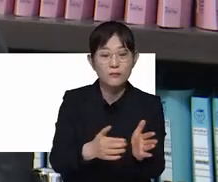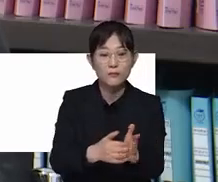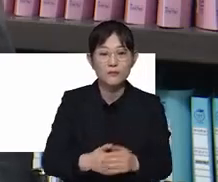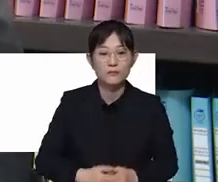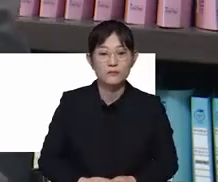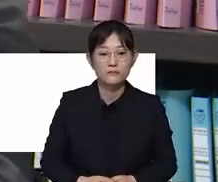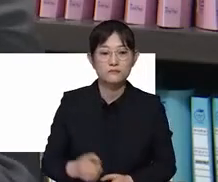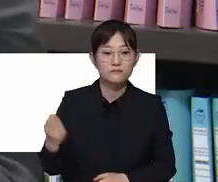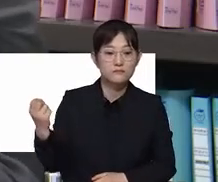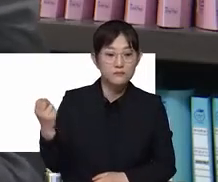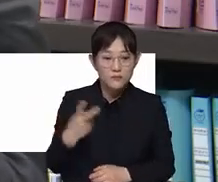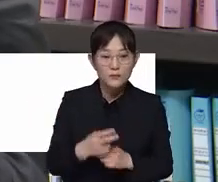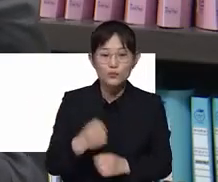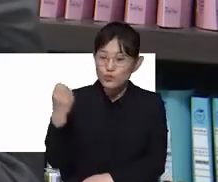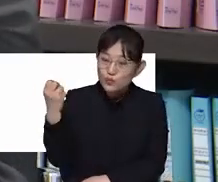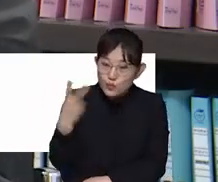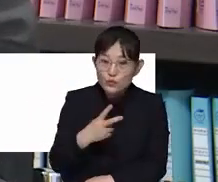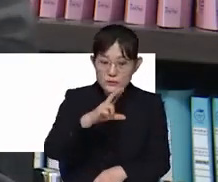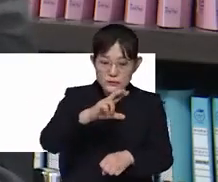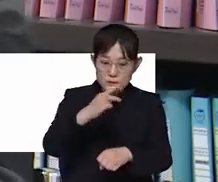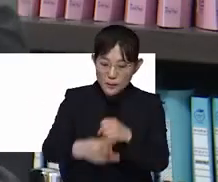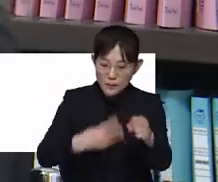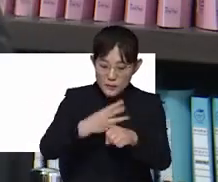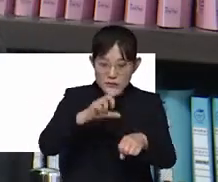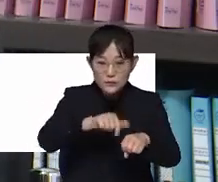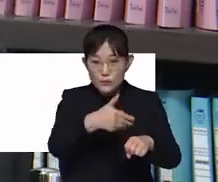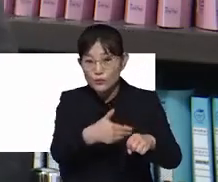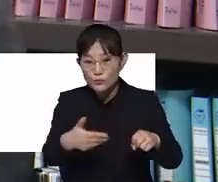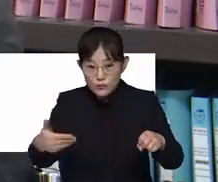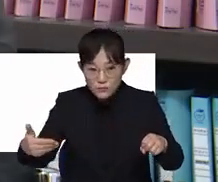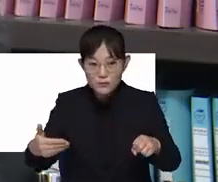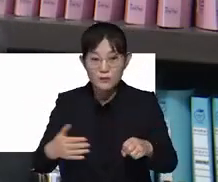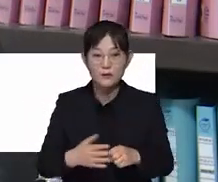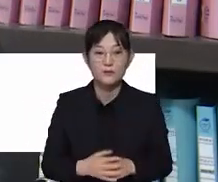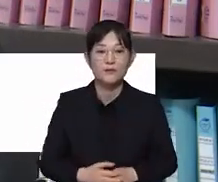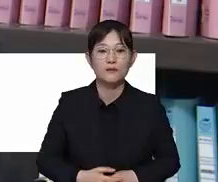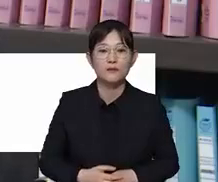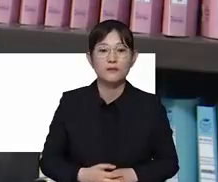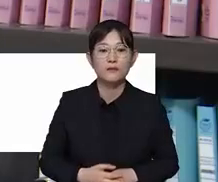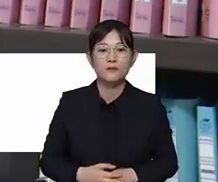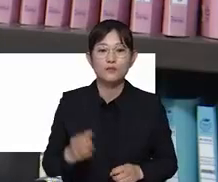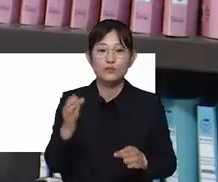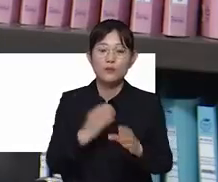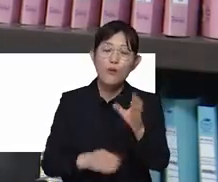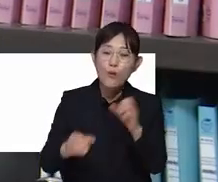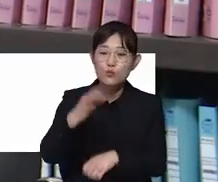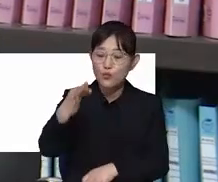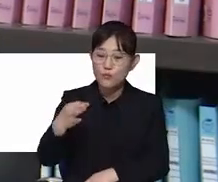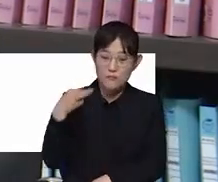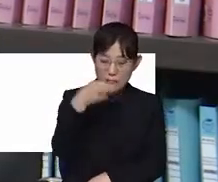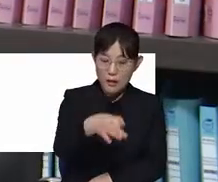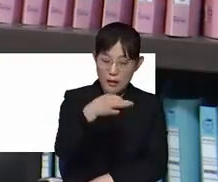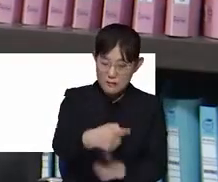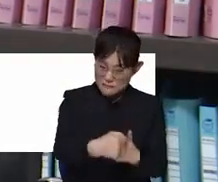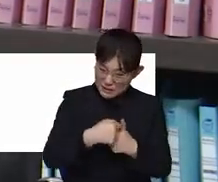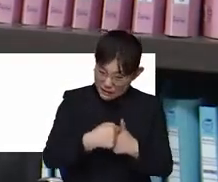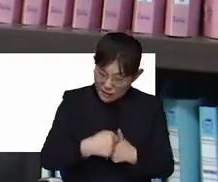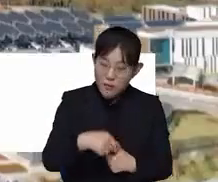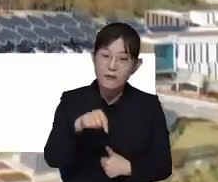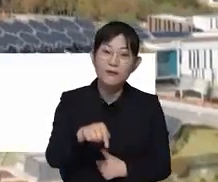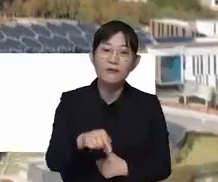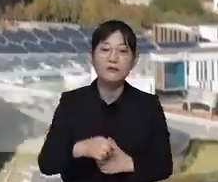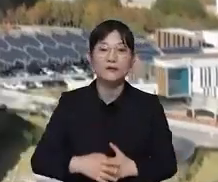거잖아요. 그런데 자기들 그 협의 결정한 사람을 스스로 파기하고 3년 뒤에 무조건 납부해라. 이거 말이 안